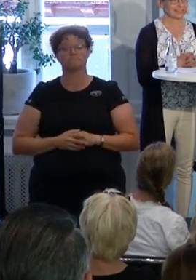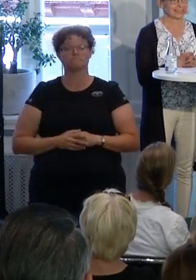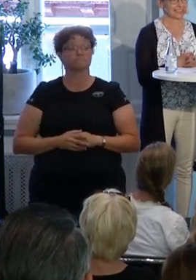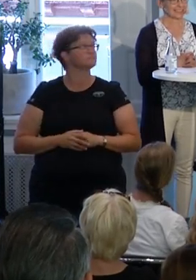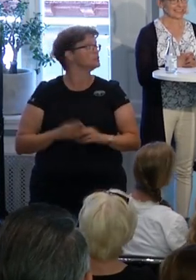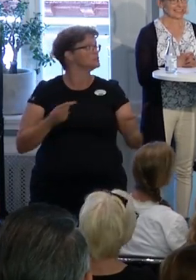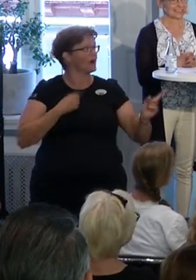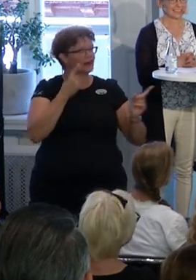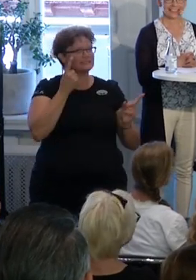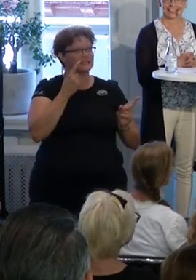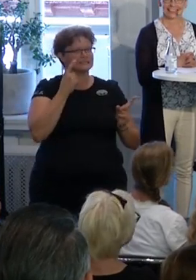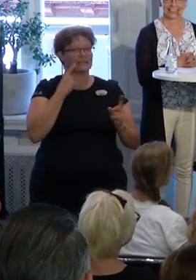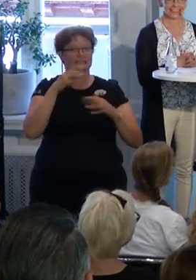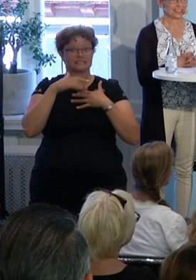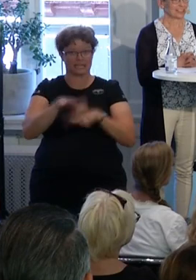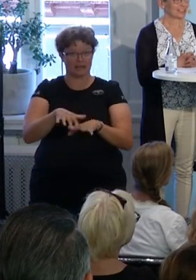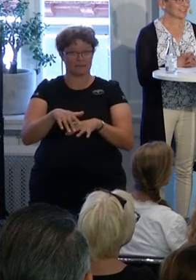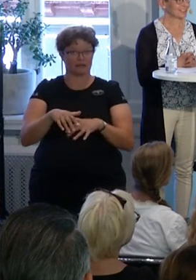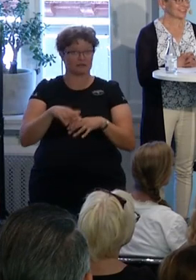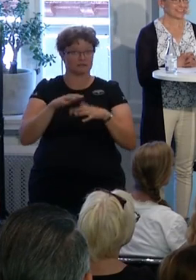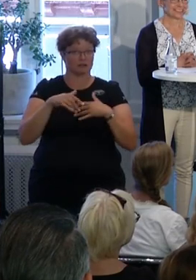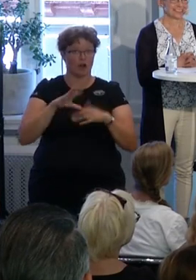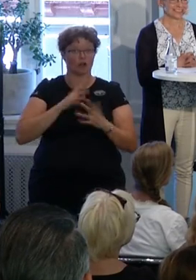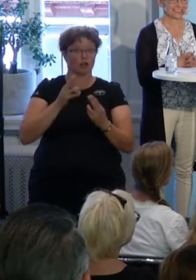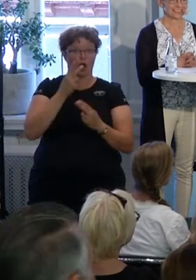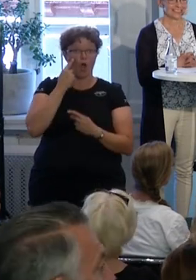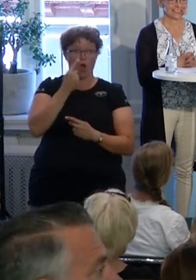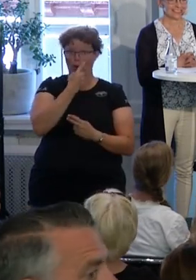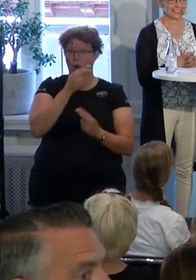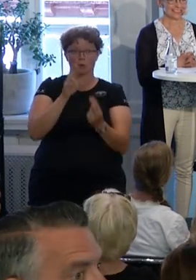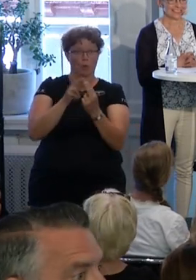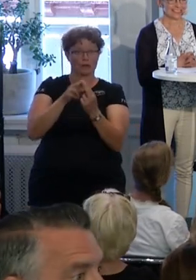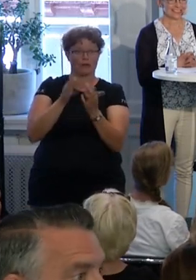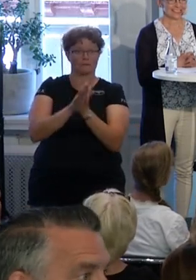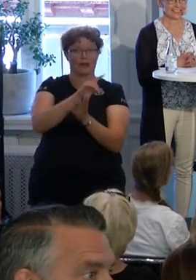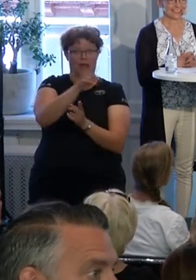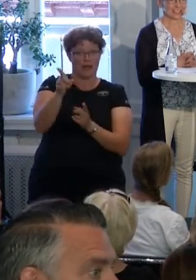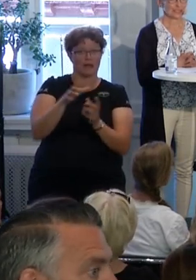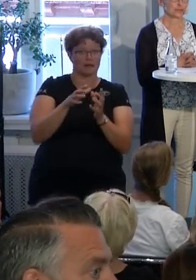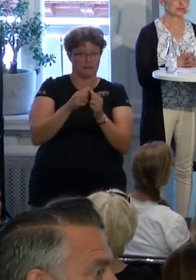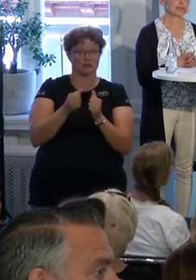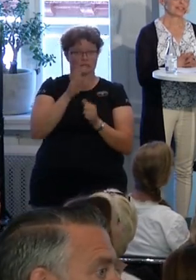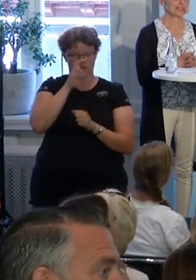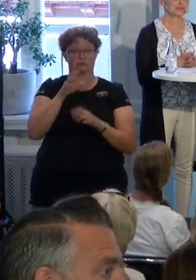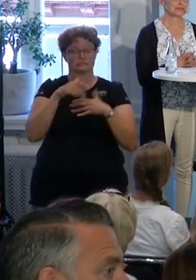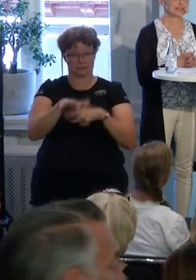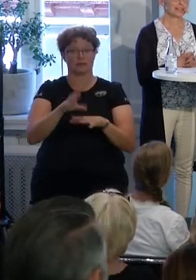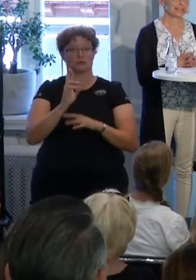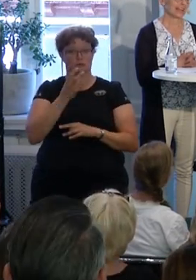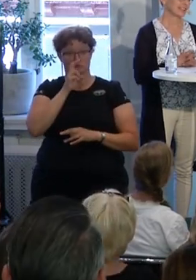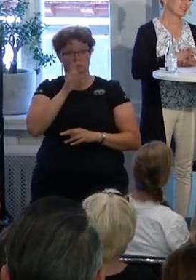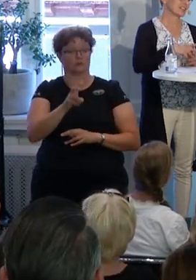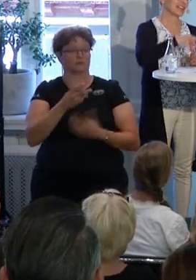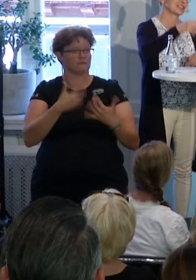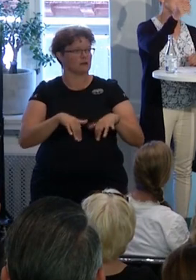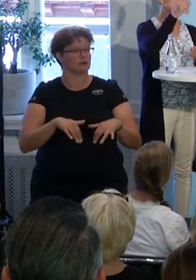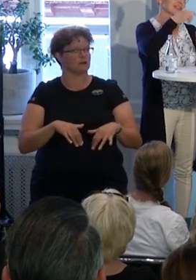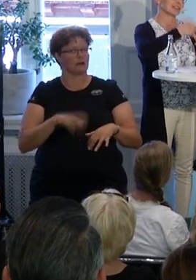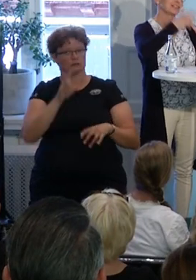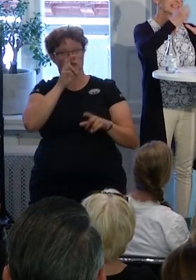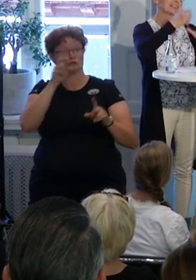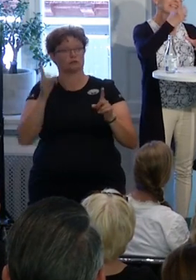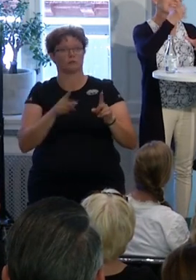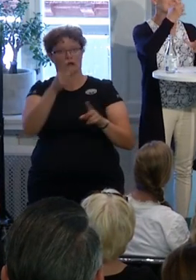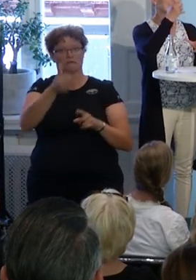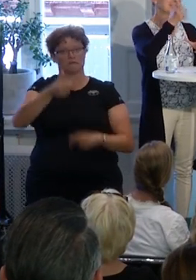Jag gissar att streamingen rullar. Jag har inte överkontakt med som ögonkontakt med som körde, men nu tack. Nu verkar det funka. Nej, det ser, han ser ut som att